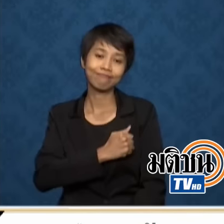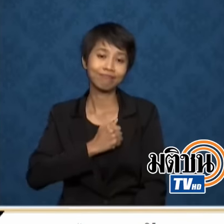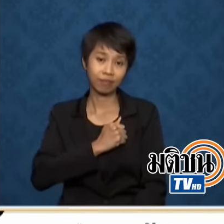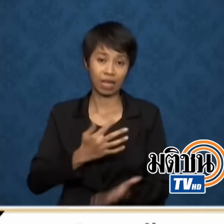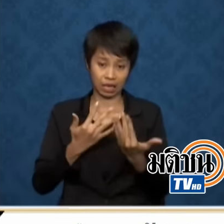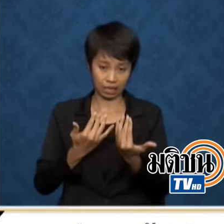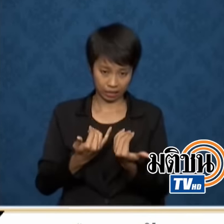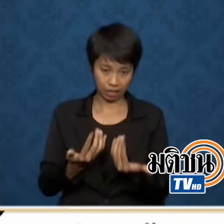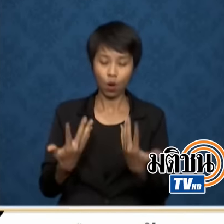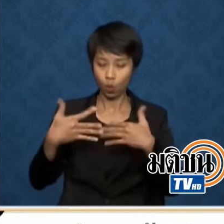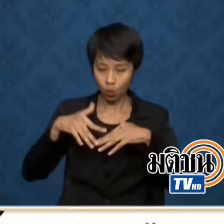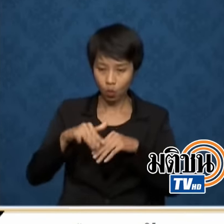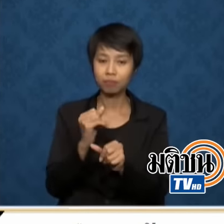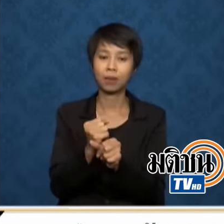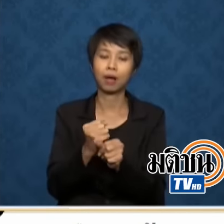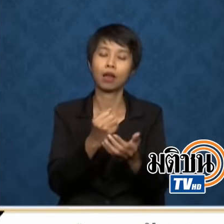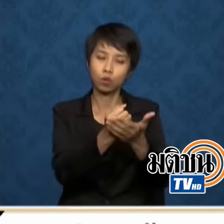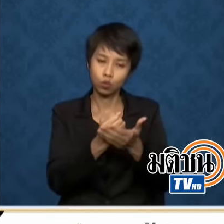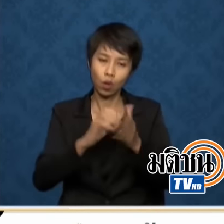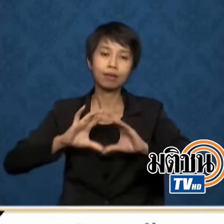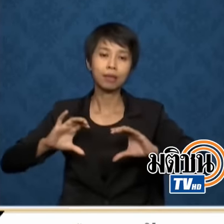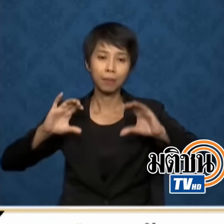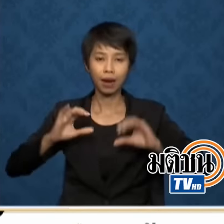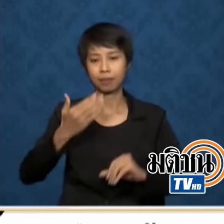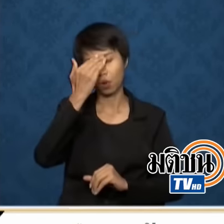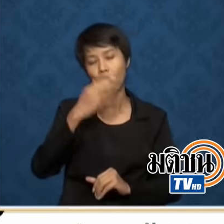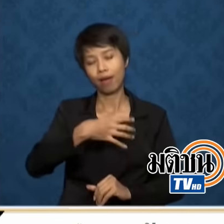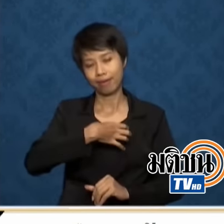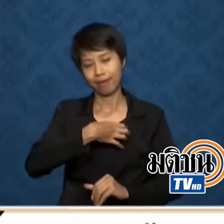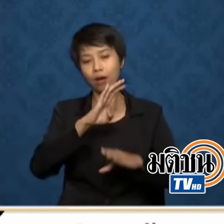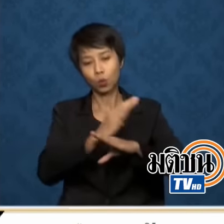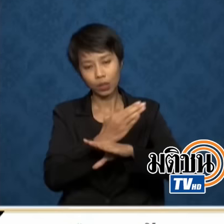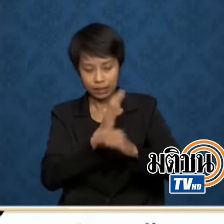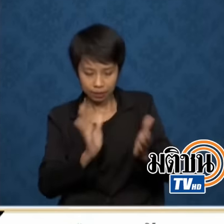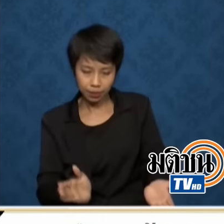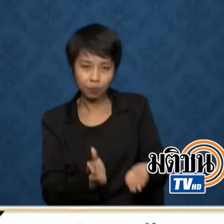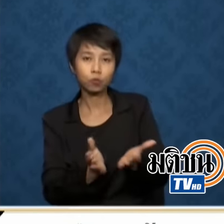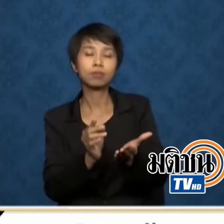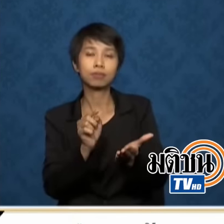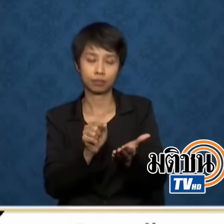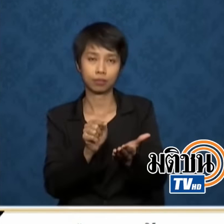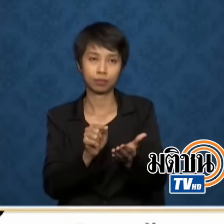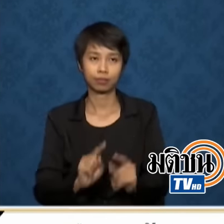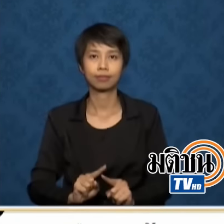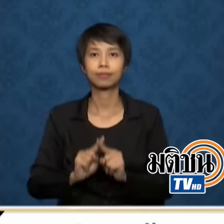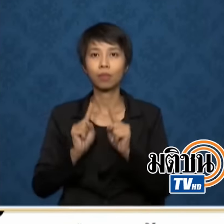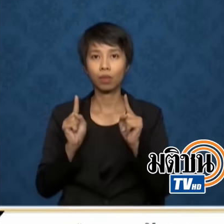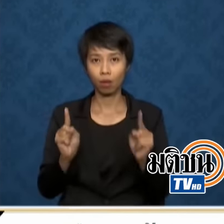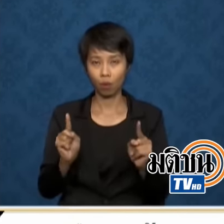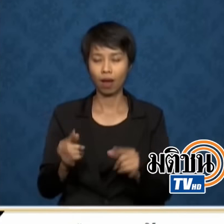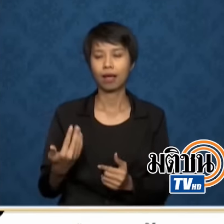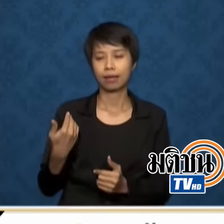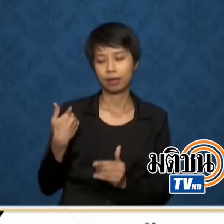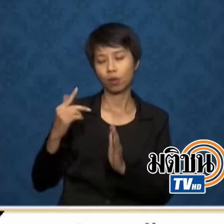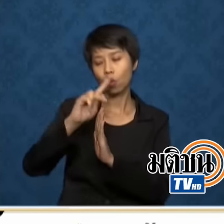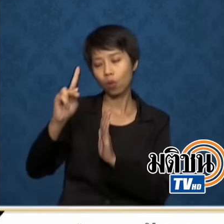าเสียสละมาร่วมงานกับภาครัฐเพื่อที่จะขับเคลื่อนภาคธุรกิจของตนเองนะครับแต่อย่างไรก็ตามกลไกทางก